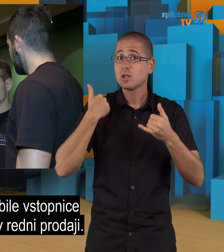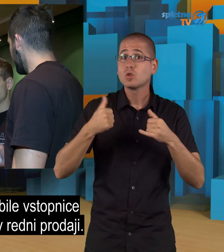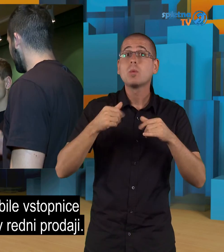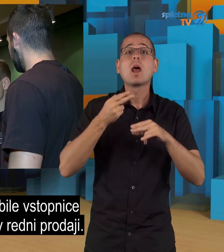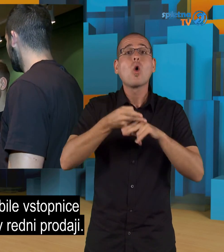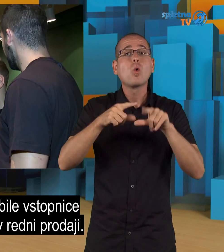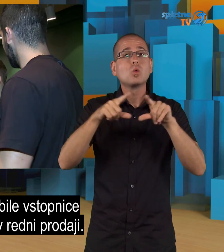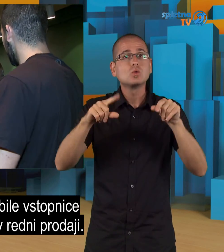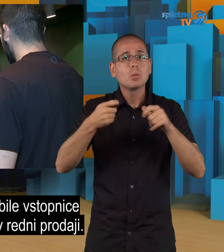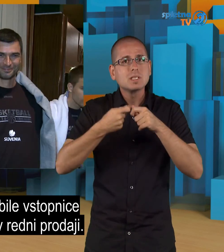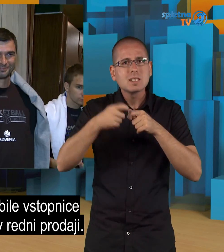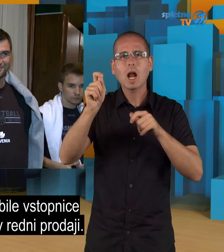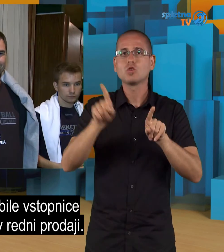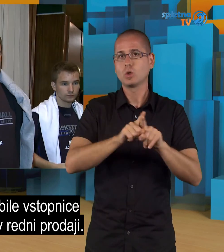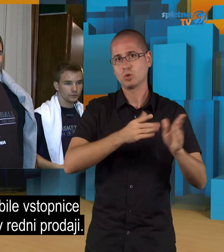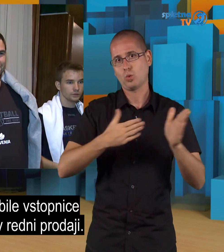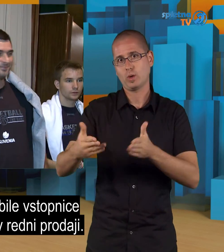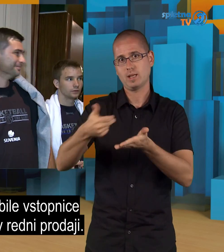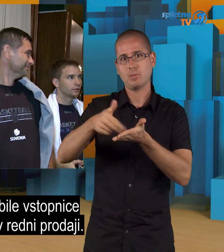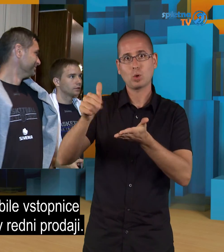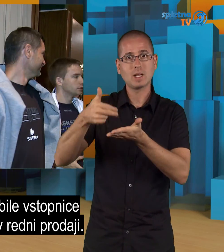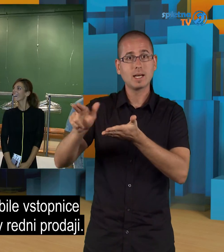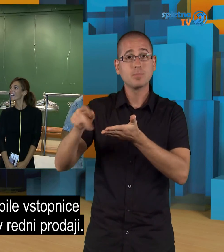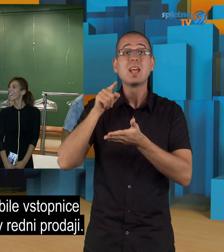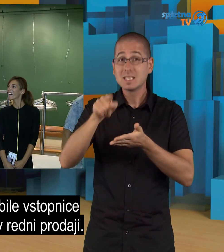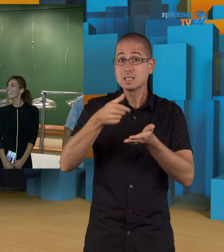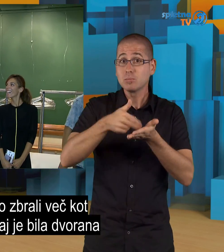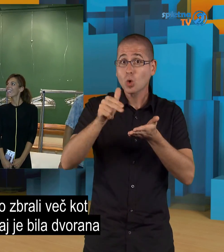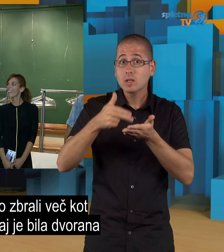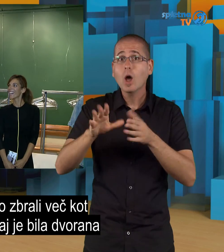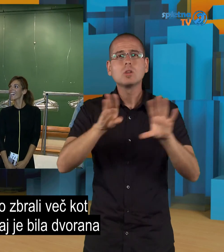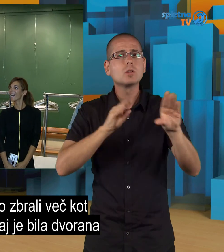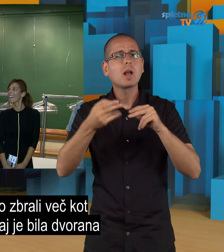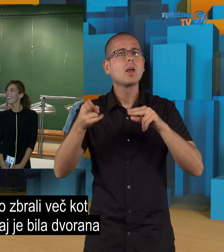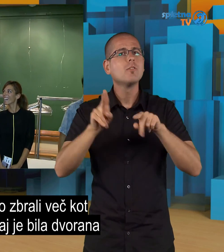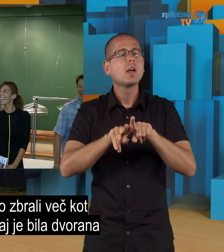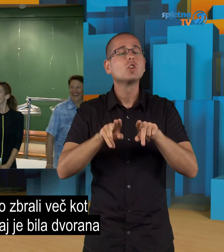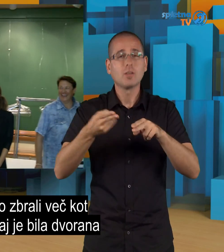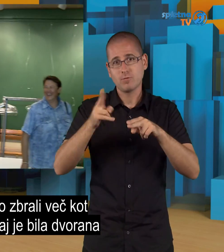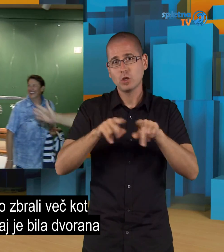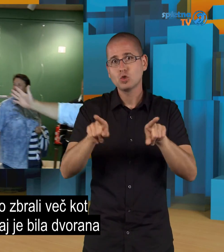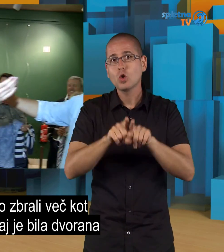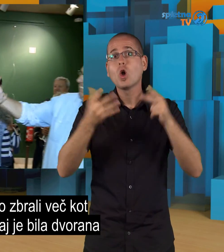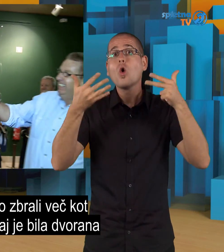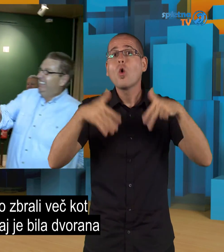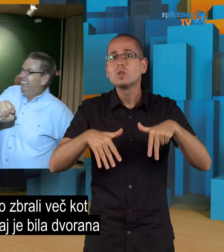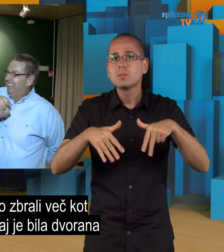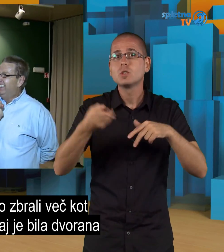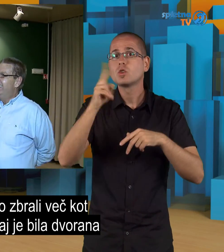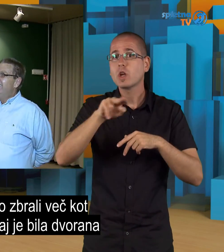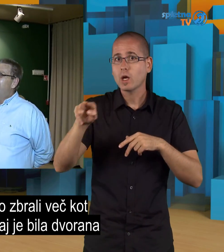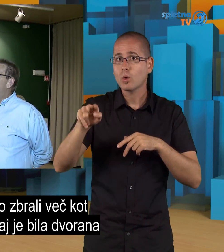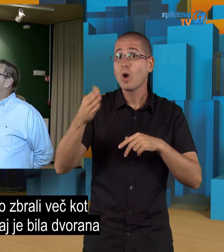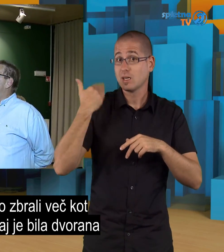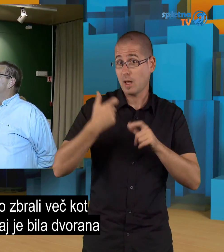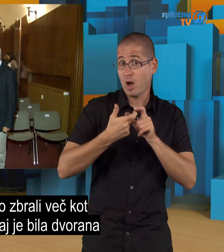Tokrat so bile vstopnice nekoliko dražje kot v redni prodaji. S prodajo so zbrali več kot 8 000 evrov, saj je bila